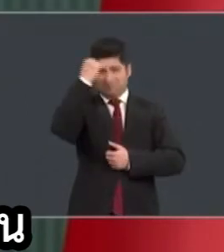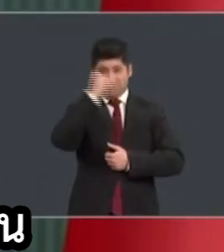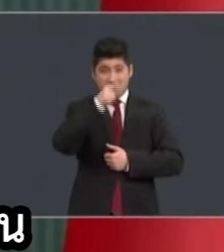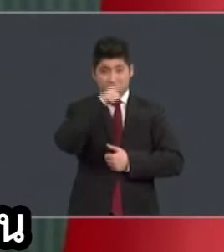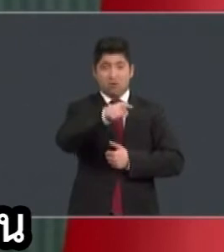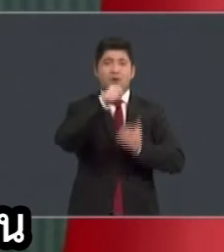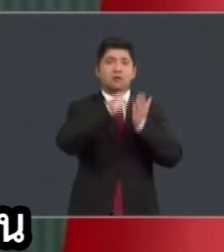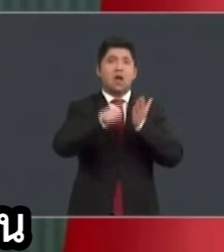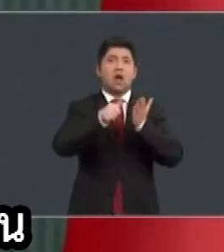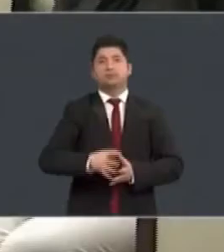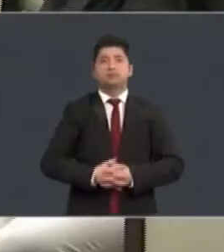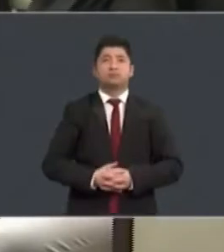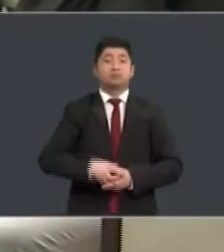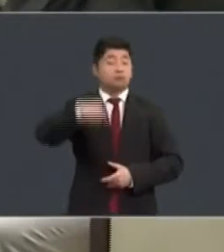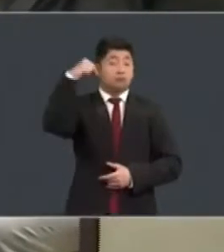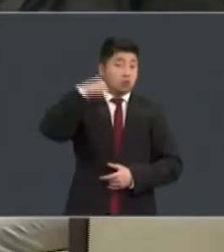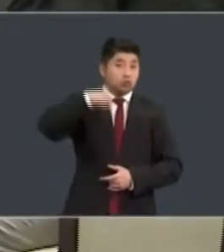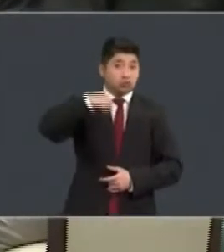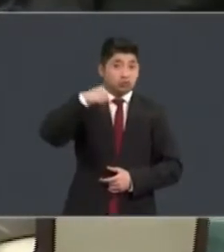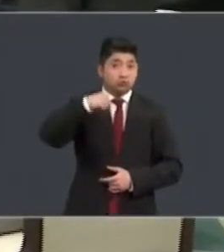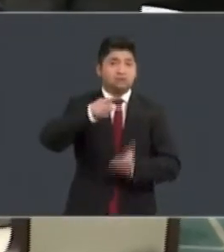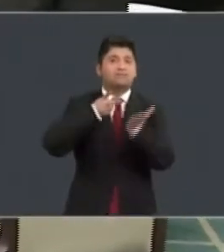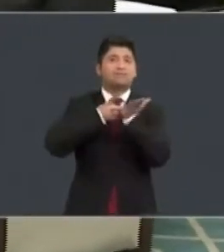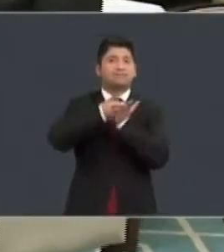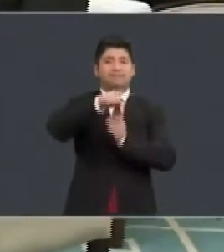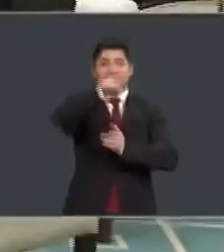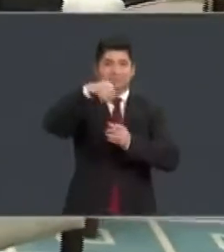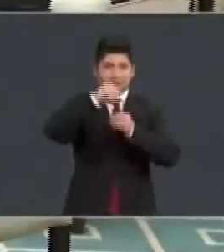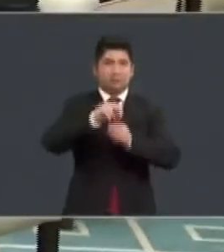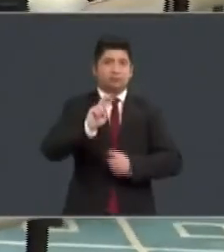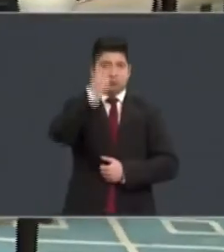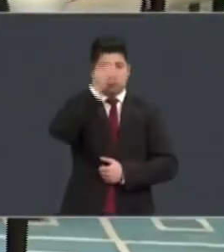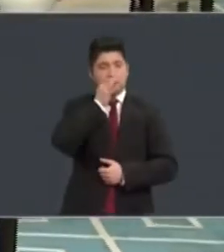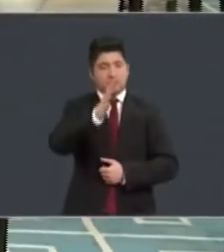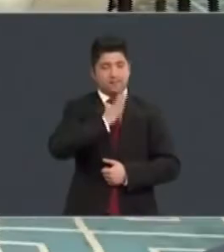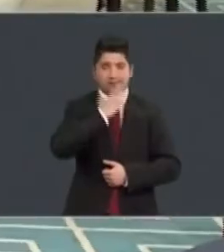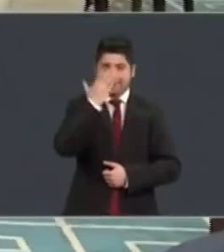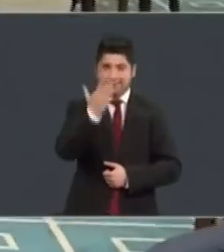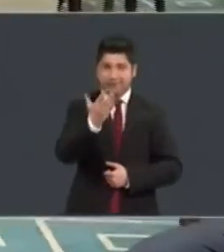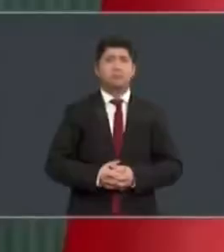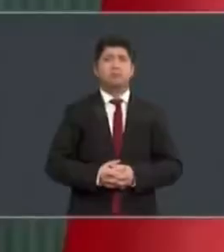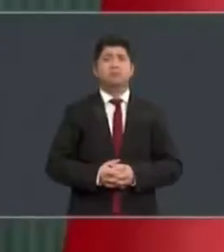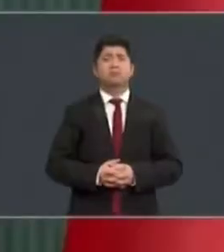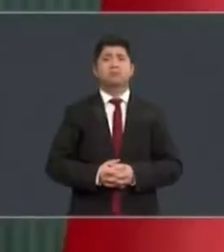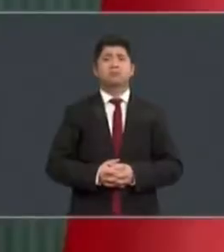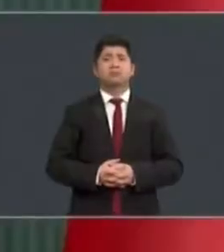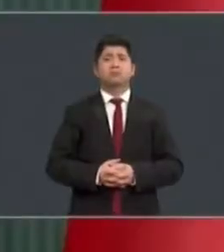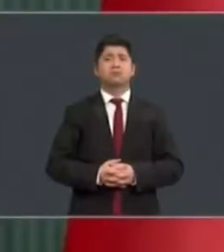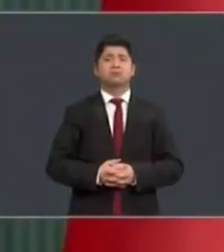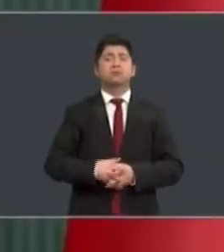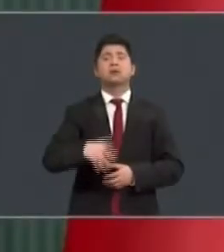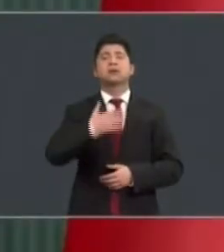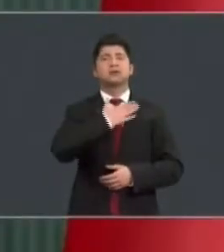You Areและพัฒนาธิบดีตุรกีแสดงท่าทีวิจารณ์อิสราเอลมาอย่างต่อเนื่องนะคะ